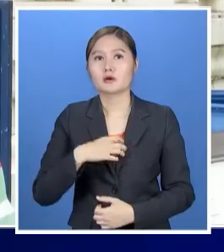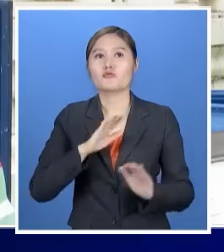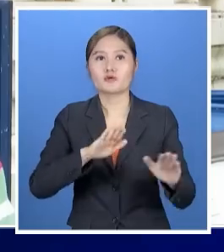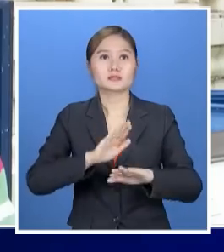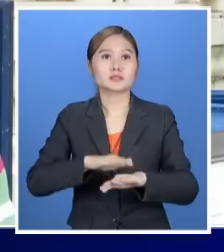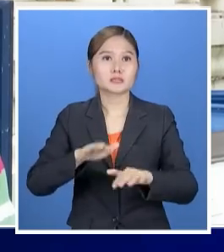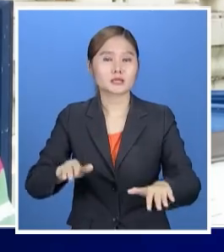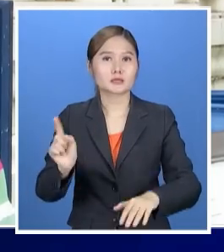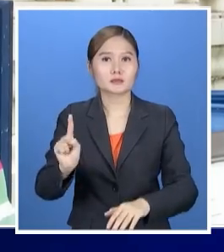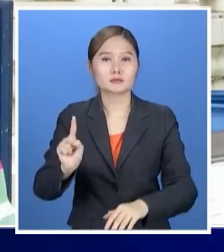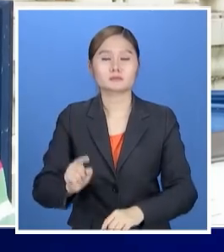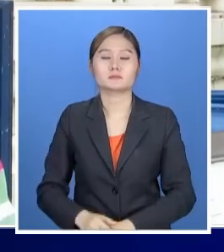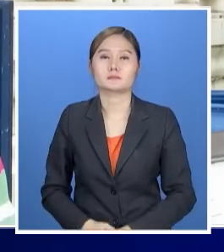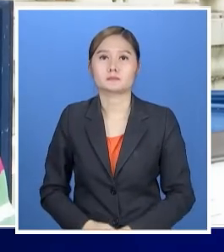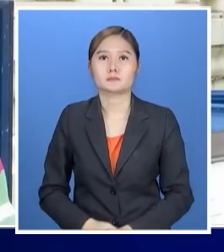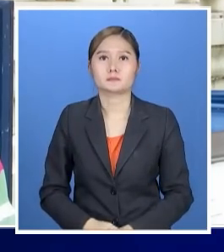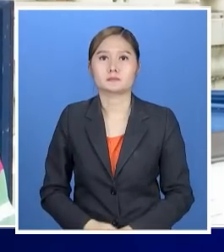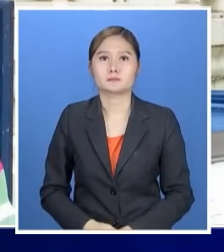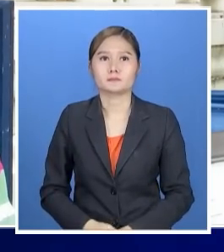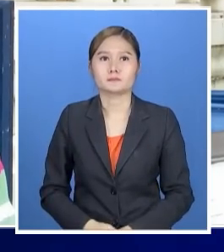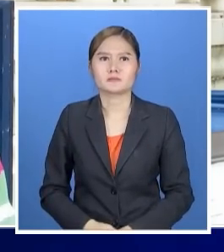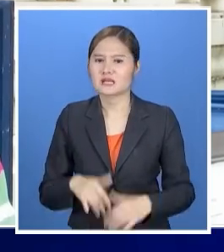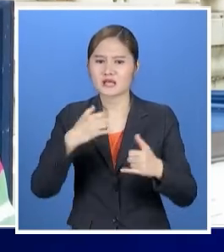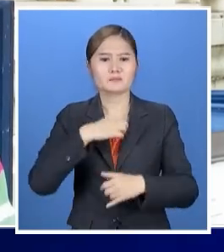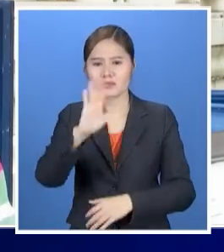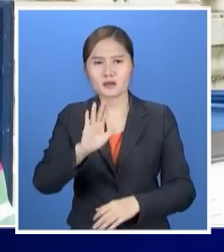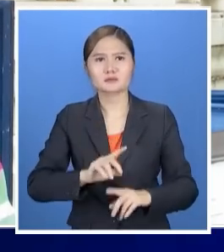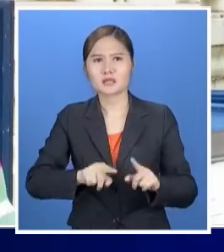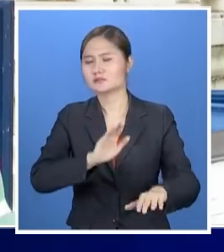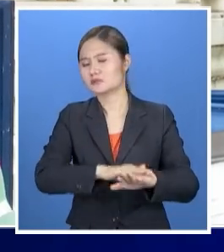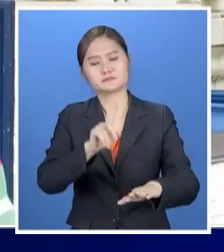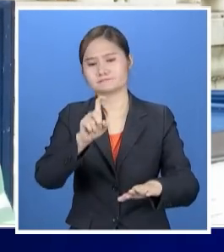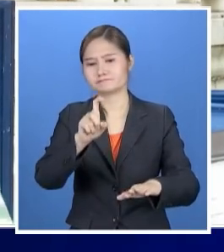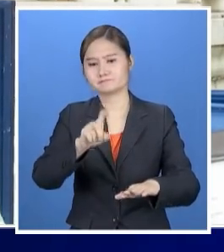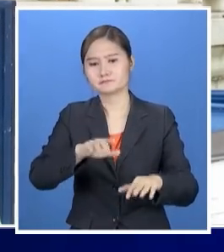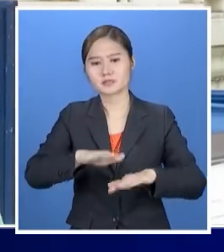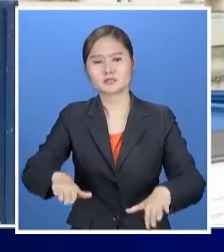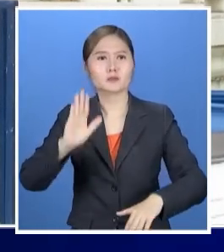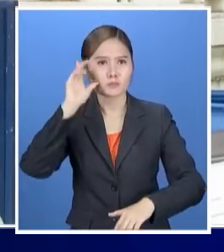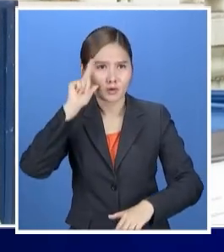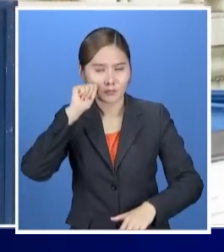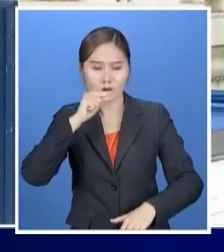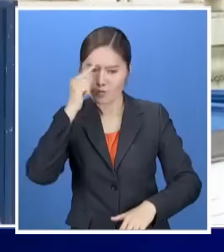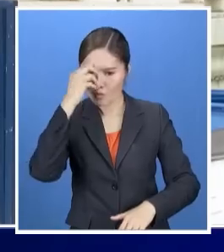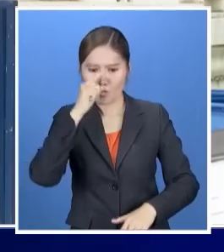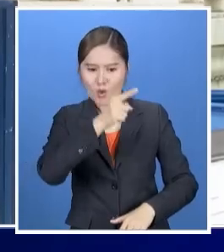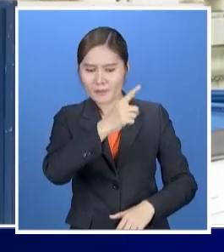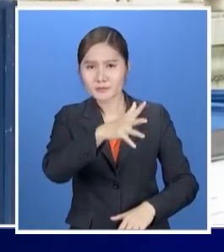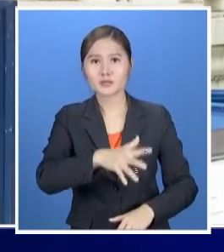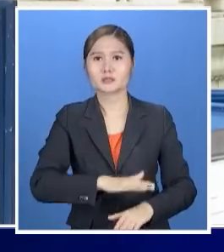ากเตือนถึงเด็กๆเอ่ยที่มาเล่นตรงนี ้ให้มันอยากให้เขาเล่นแต่เขาคือห้ามเขาไม่ได้หรอกเด็กพวกนี้พ่อแม่เขาไม่ดุกันเองเนี่